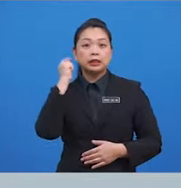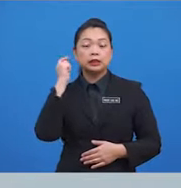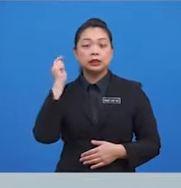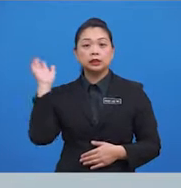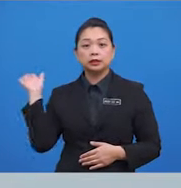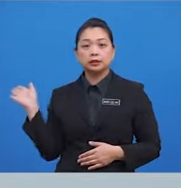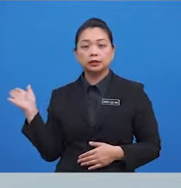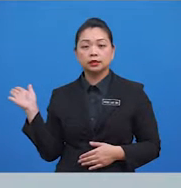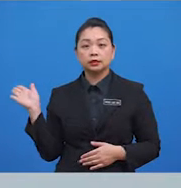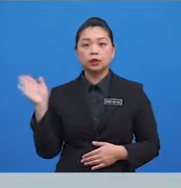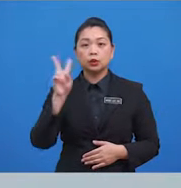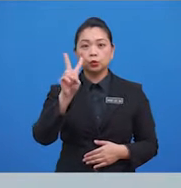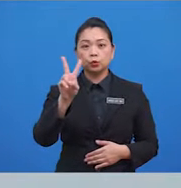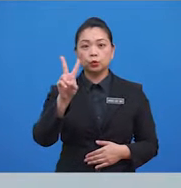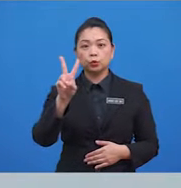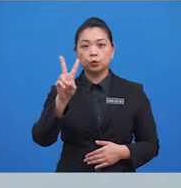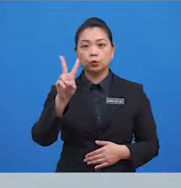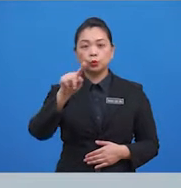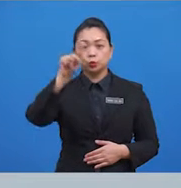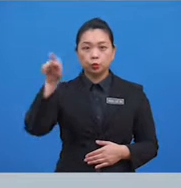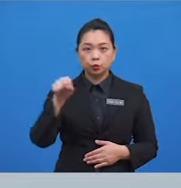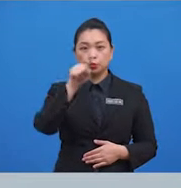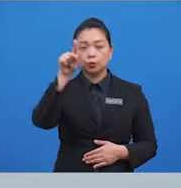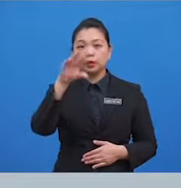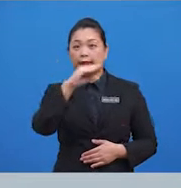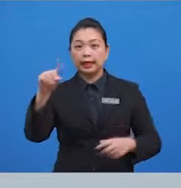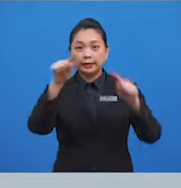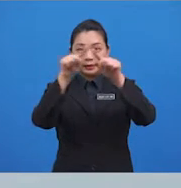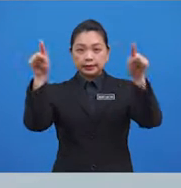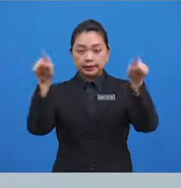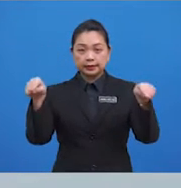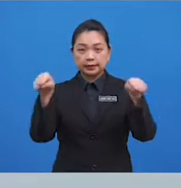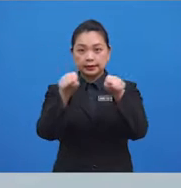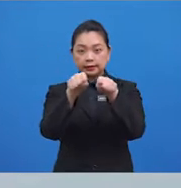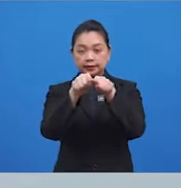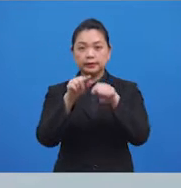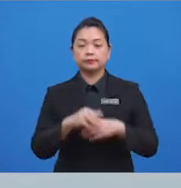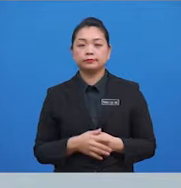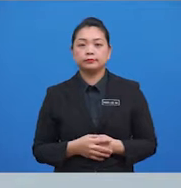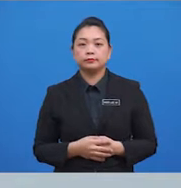Dengan menggunakan rumus yang dipelajari, masukkan nilai pi iaitu